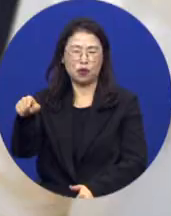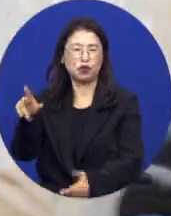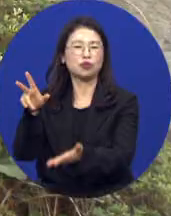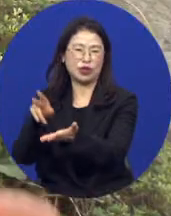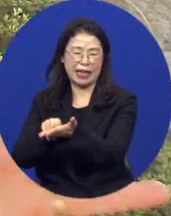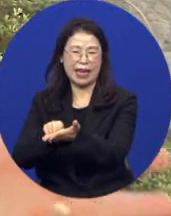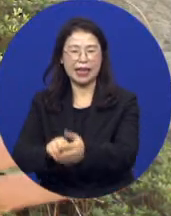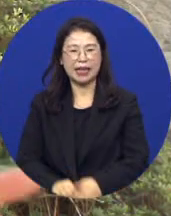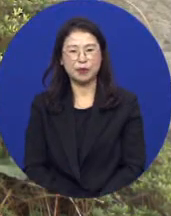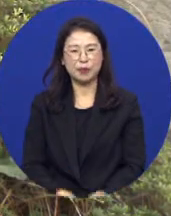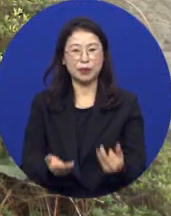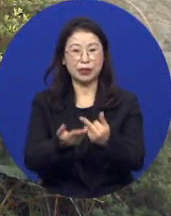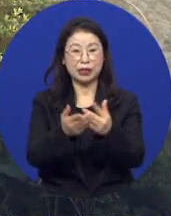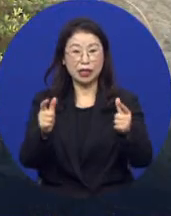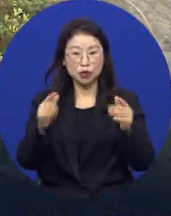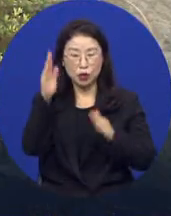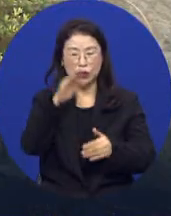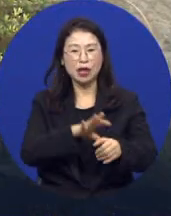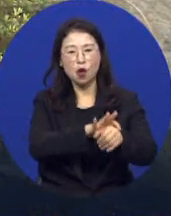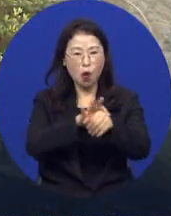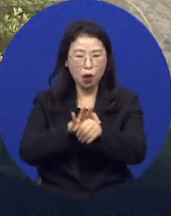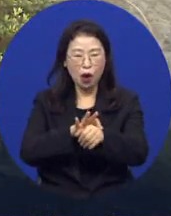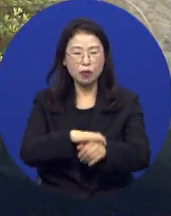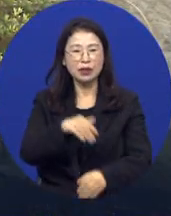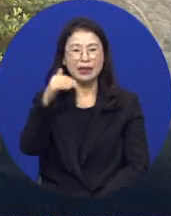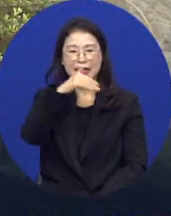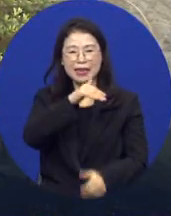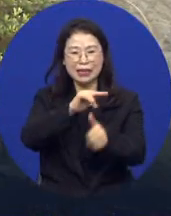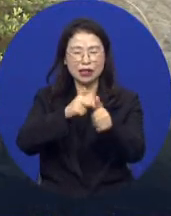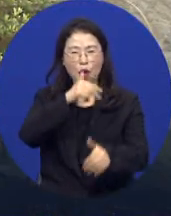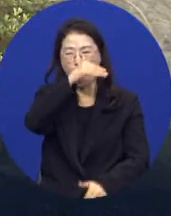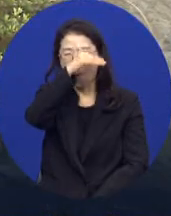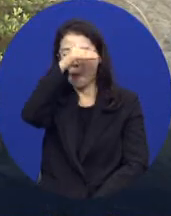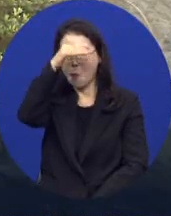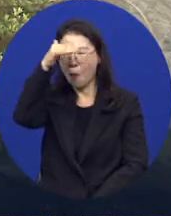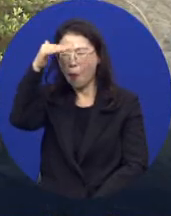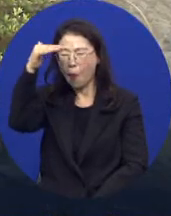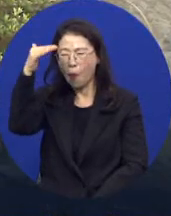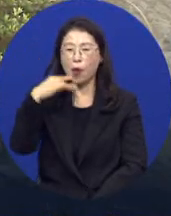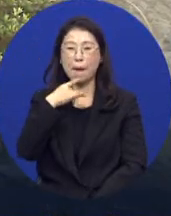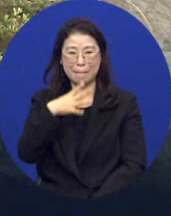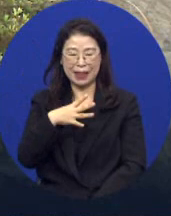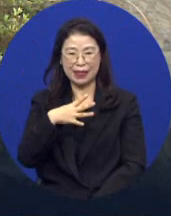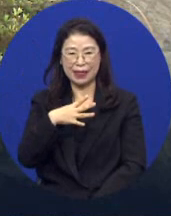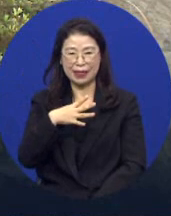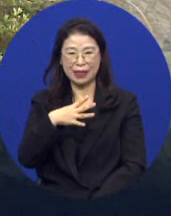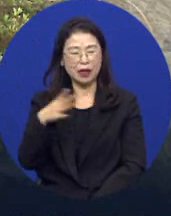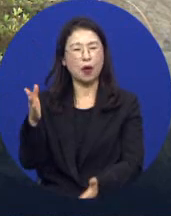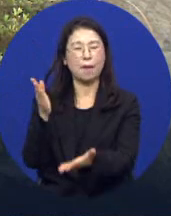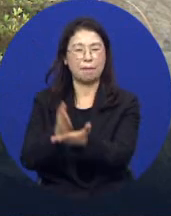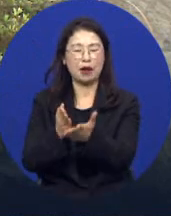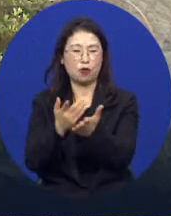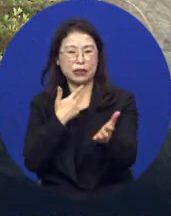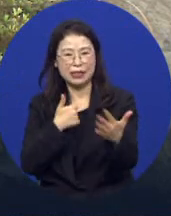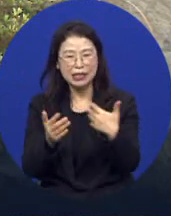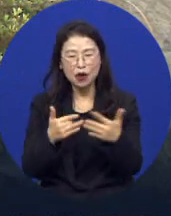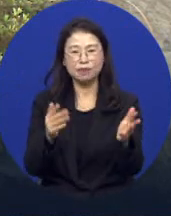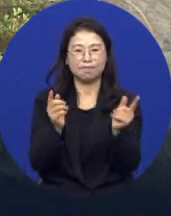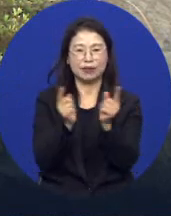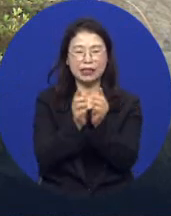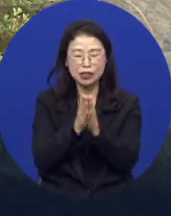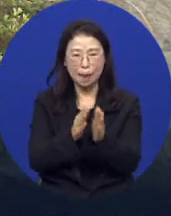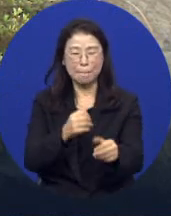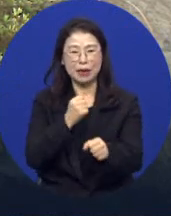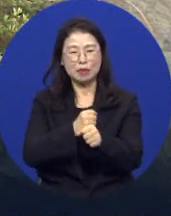지적됩니다. 제주도 수학여행을 들어보면 그냥 보기만 하는 관광이 아닌 이렇게 체험을 할 수 있고 또